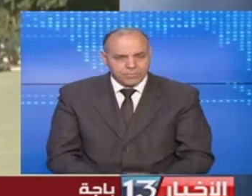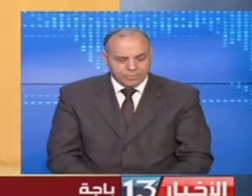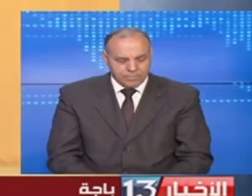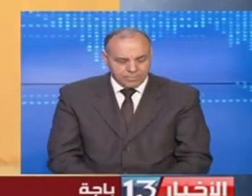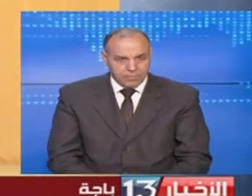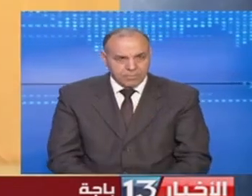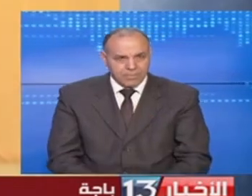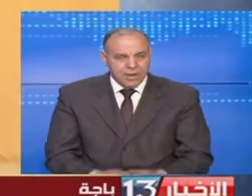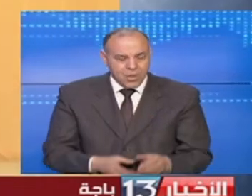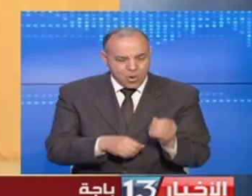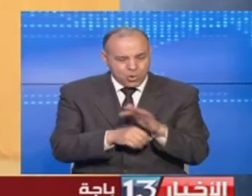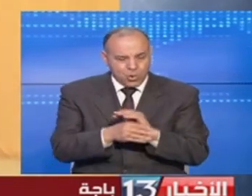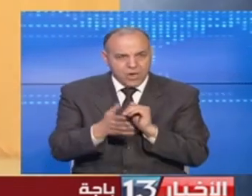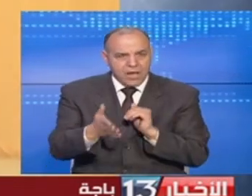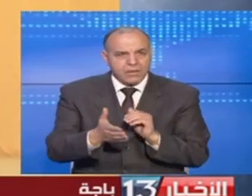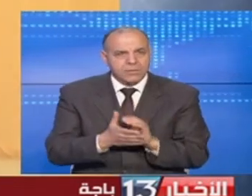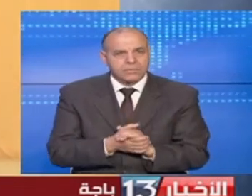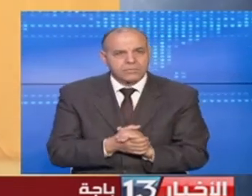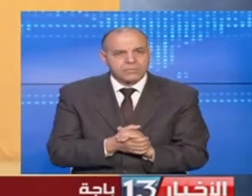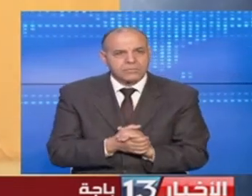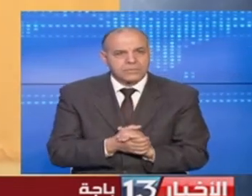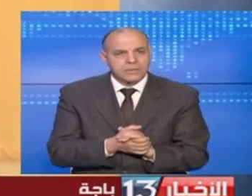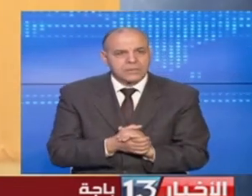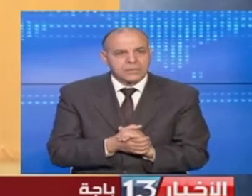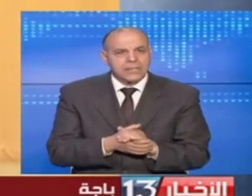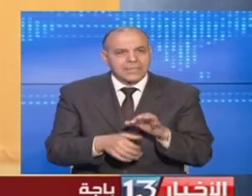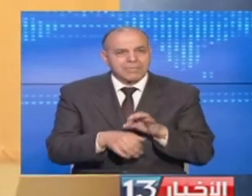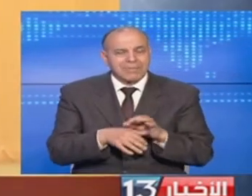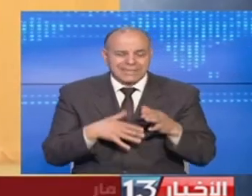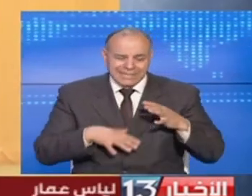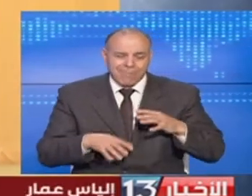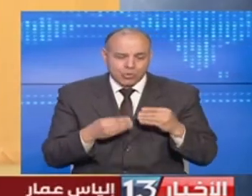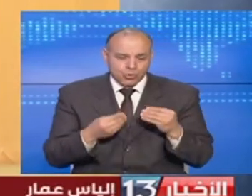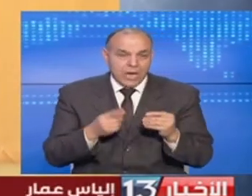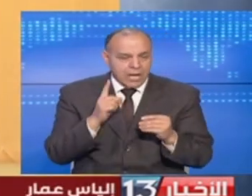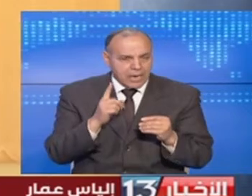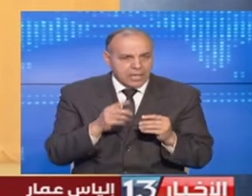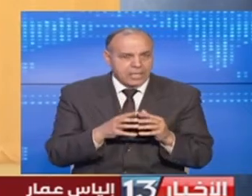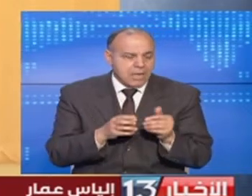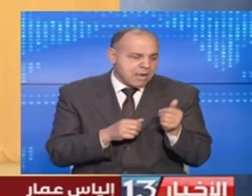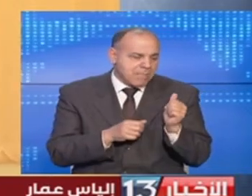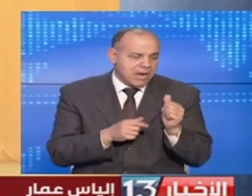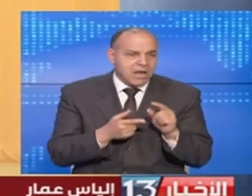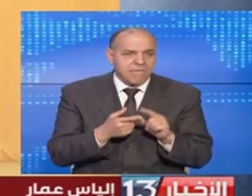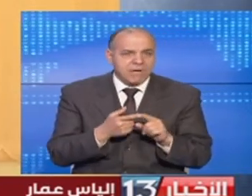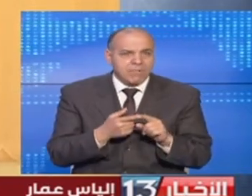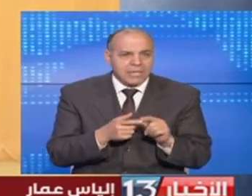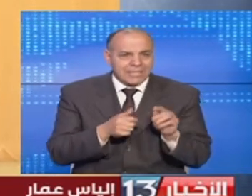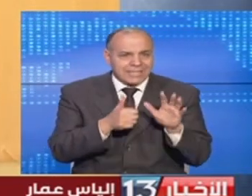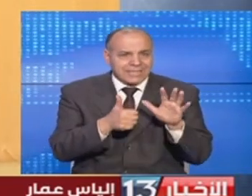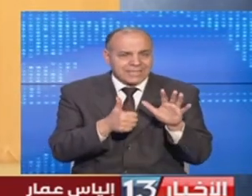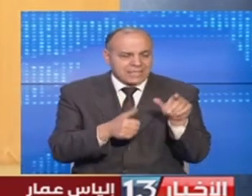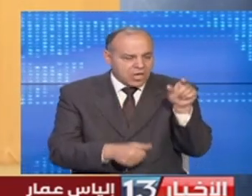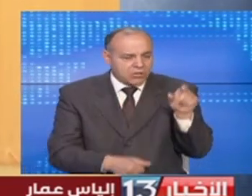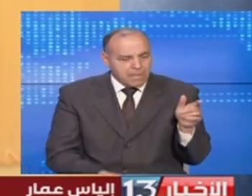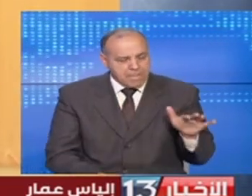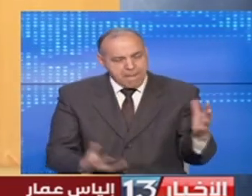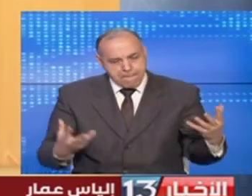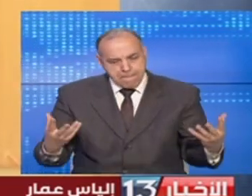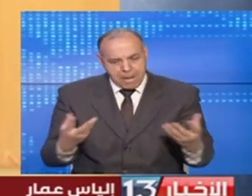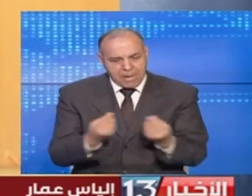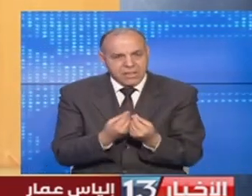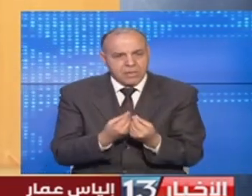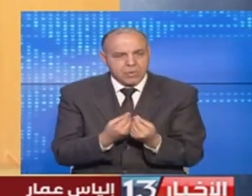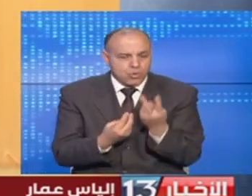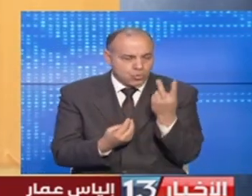القرون هذه تعبوا شويه والبيعه ان سته اه وفيات جو مع بعضهم